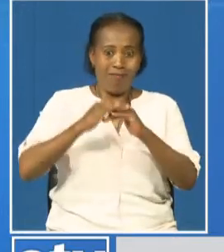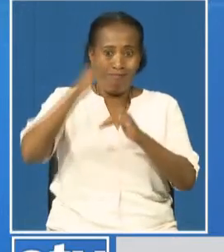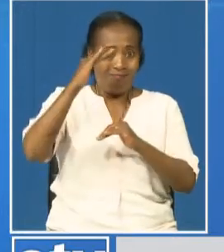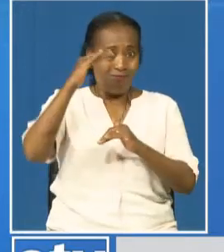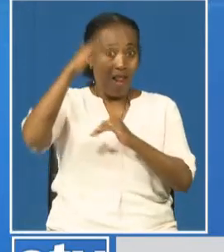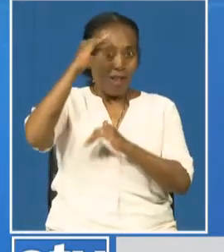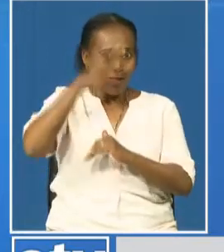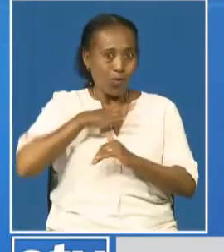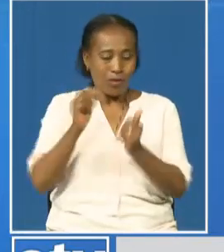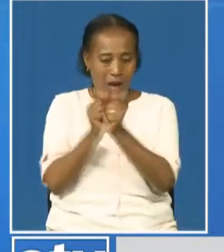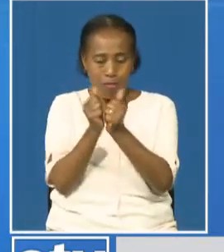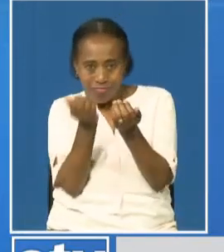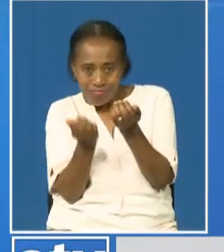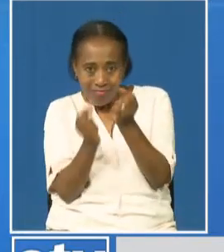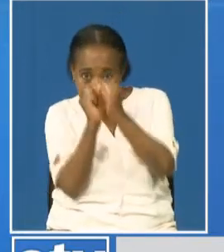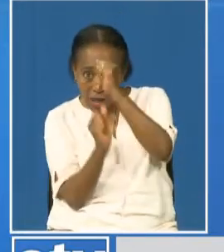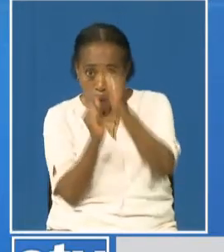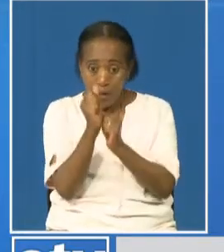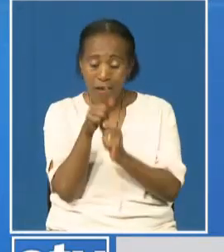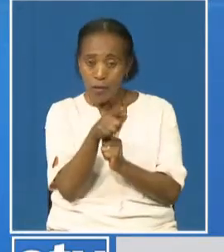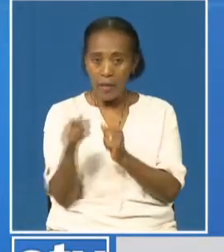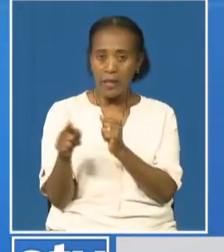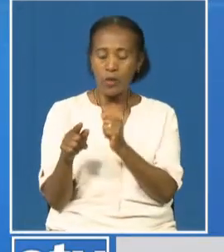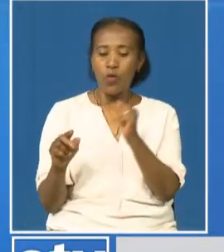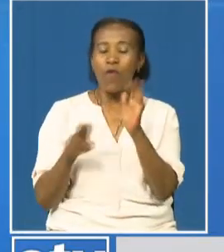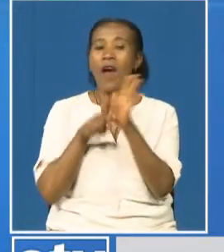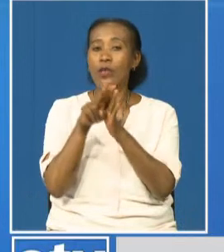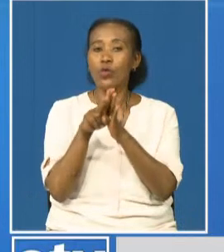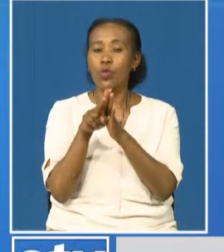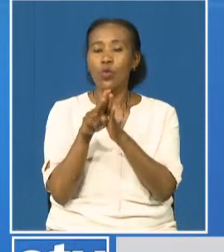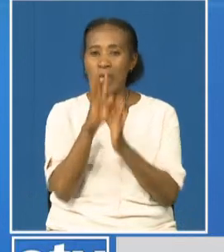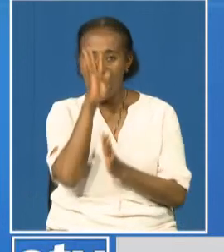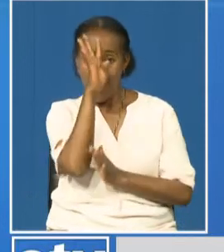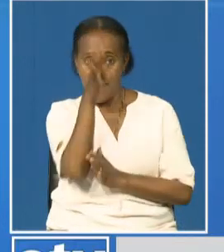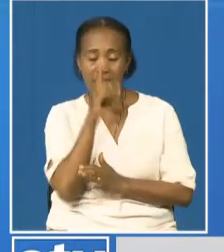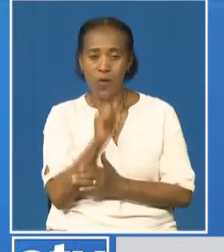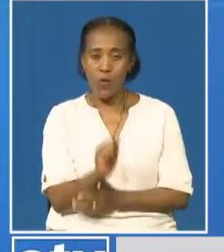ጋር ስናወዳድራቸው ቫይረሱ በእነሱ ላይ የሚፈጠረው